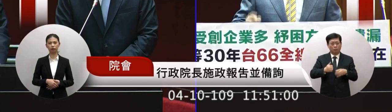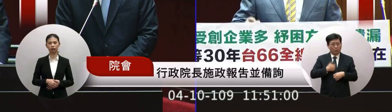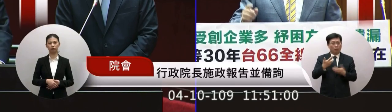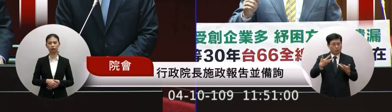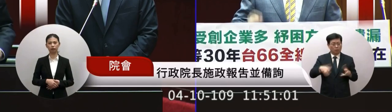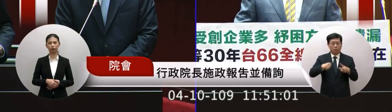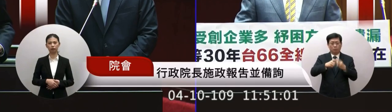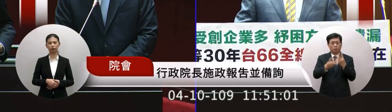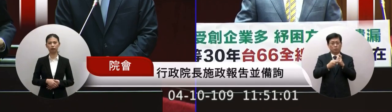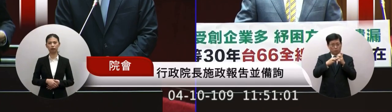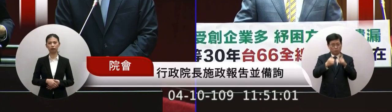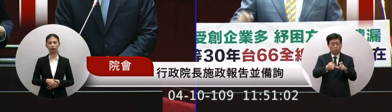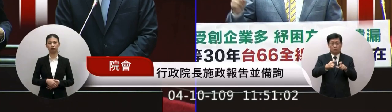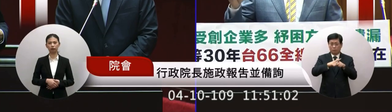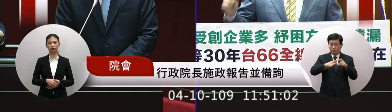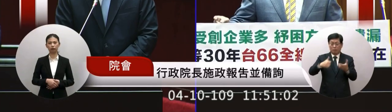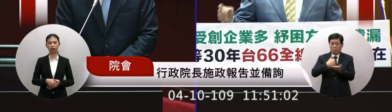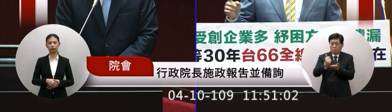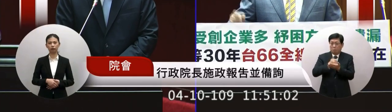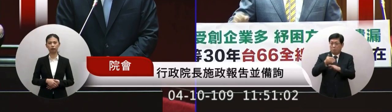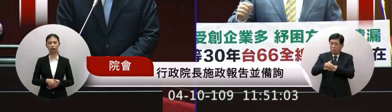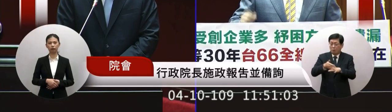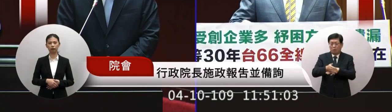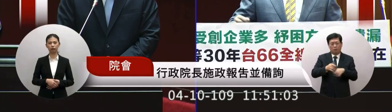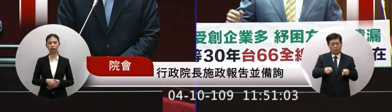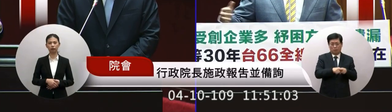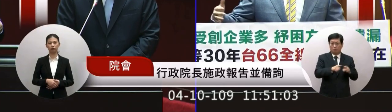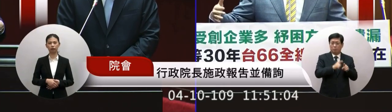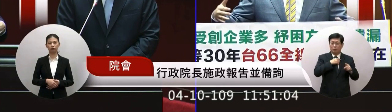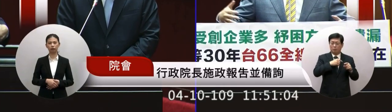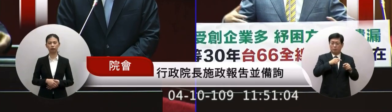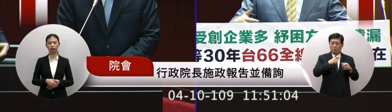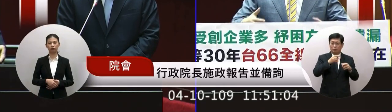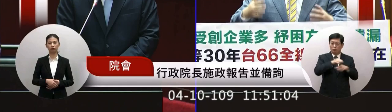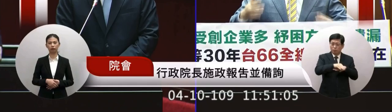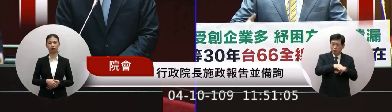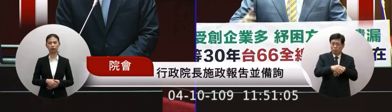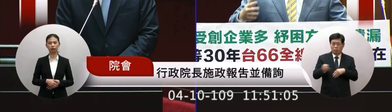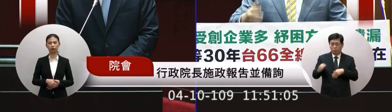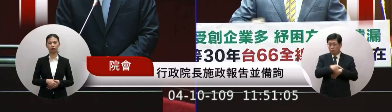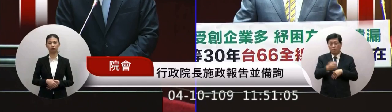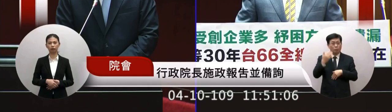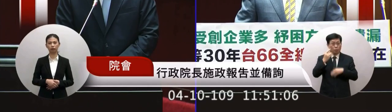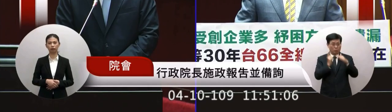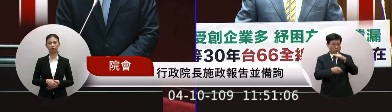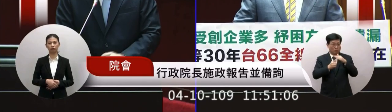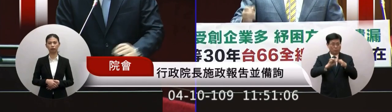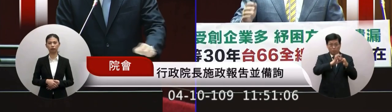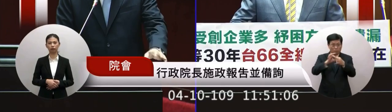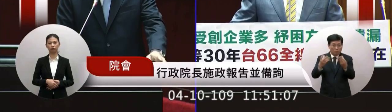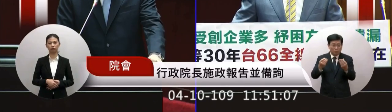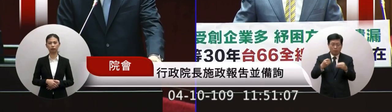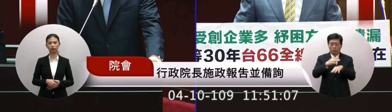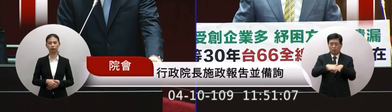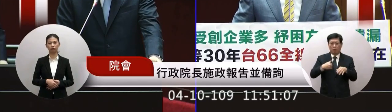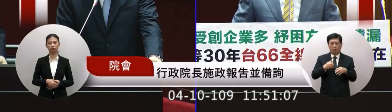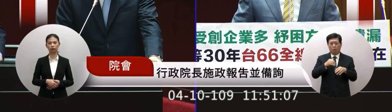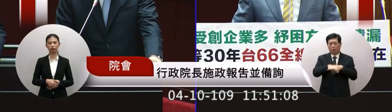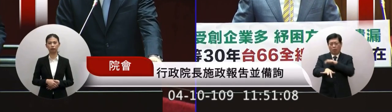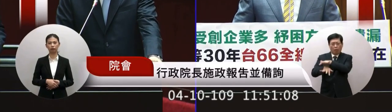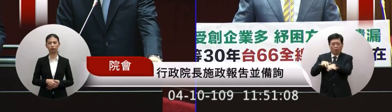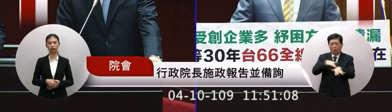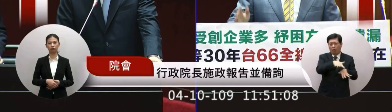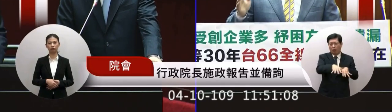多的工业区的大车会跟我们民众一般生活的小车会，如果这个高架道路没有连起来的话，也有很多交通安全的问